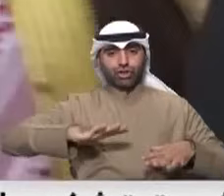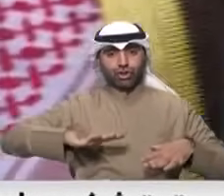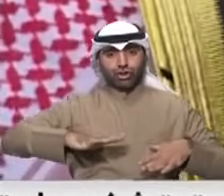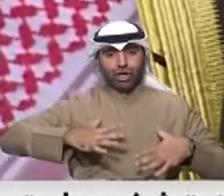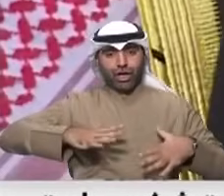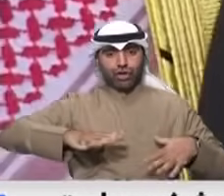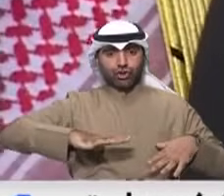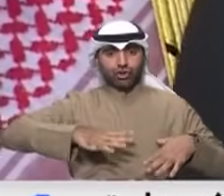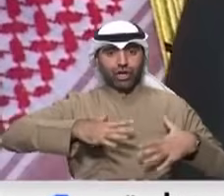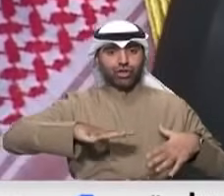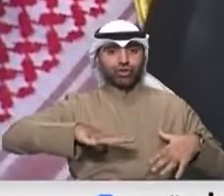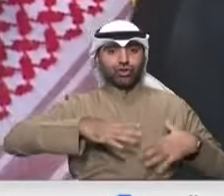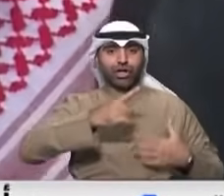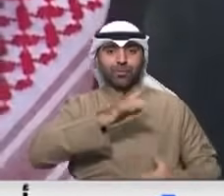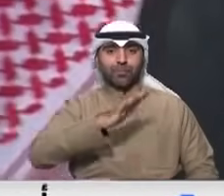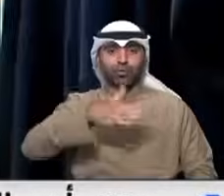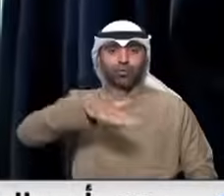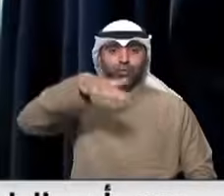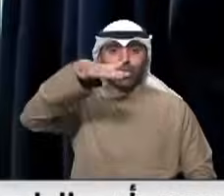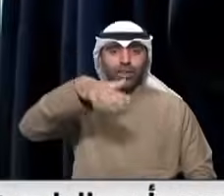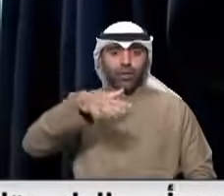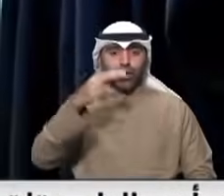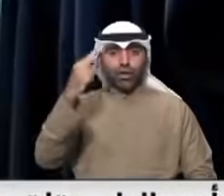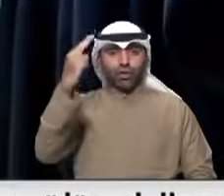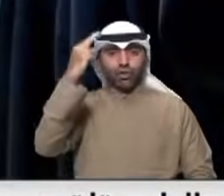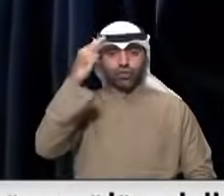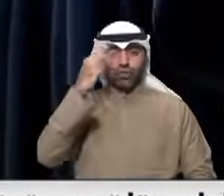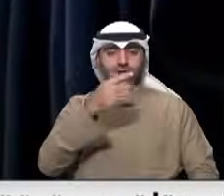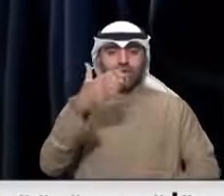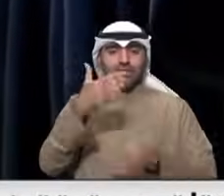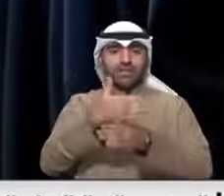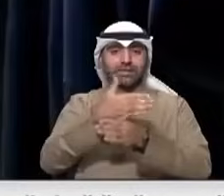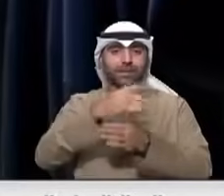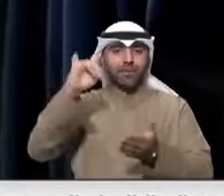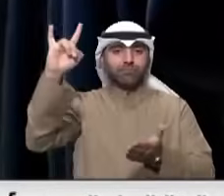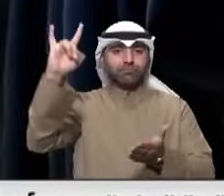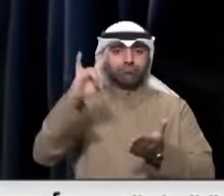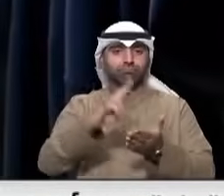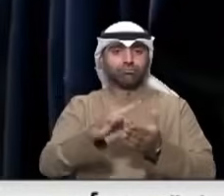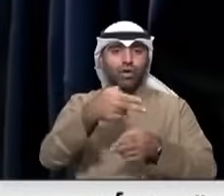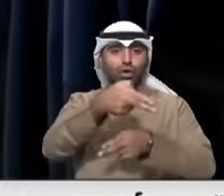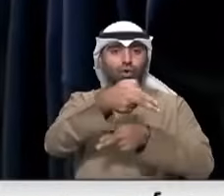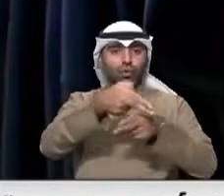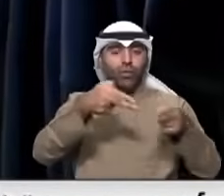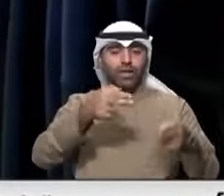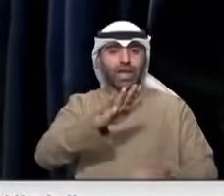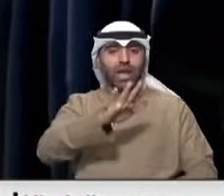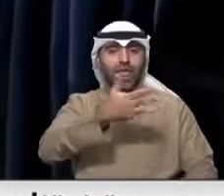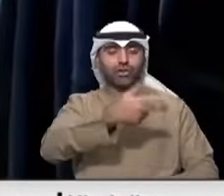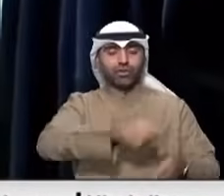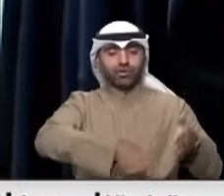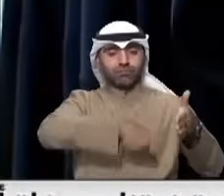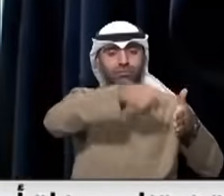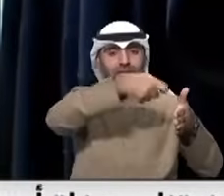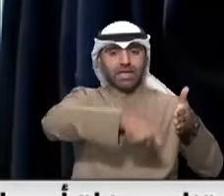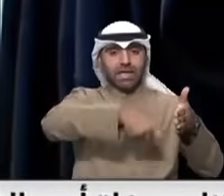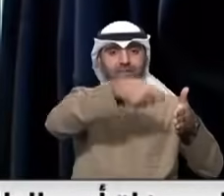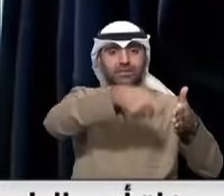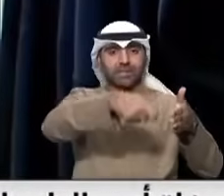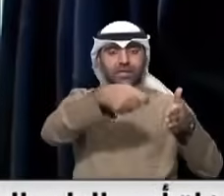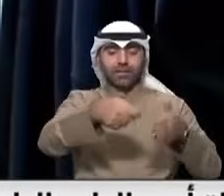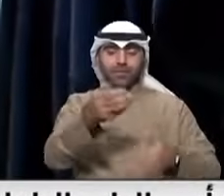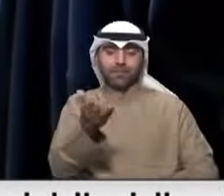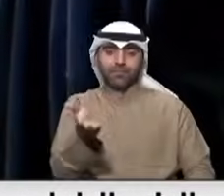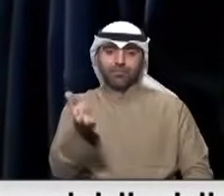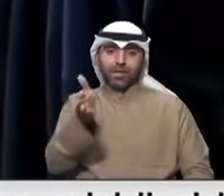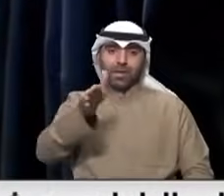بن سعود ال سعود حيث قاموا بتقديم واجب العزاء في وفاه فقيد الوطن المغفور له باذن الله تعالى